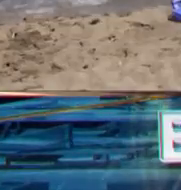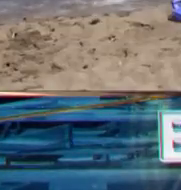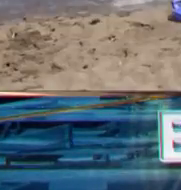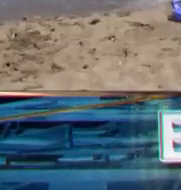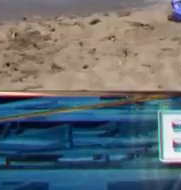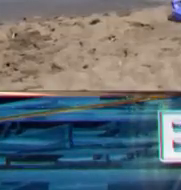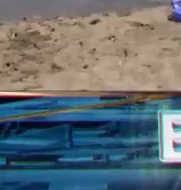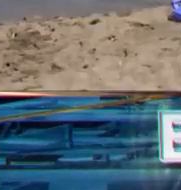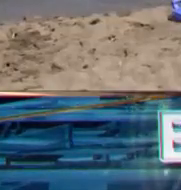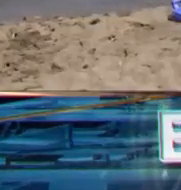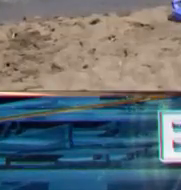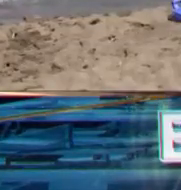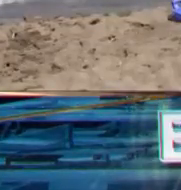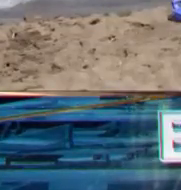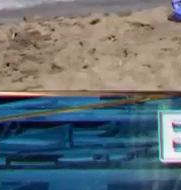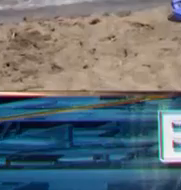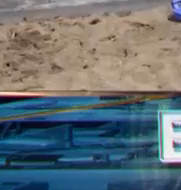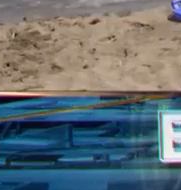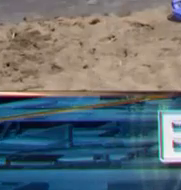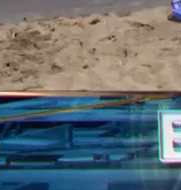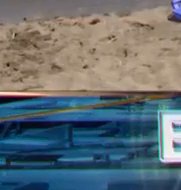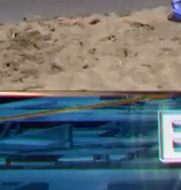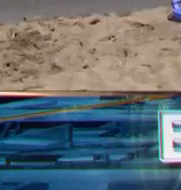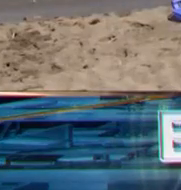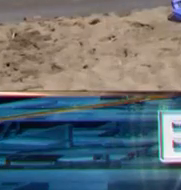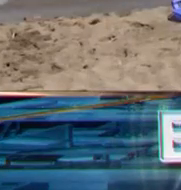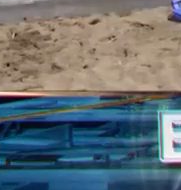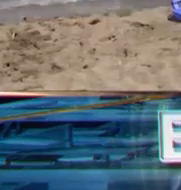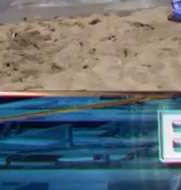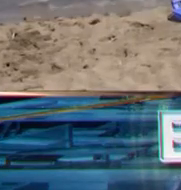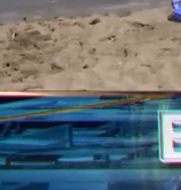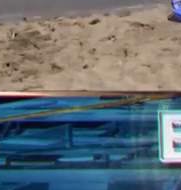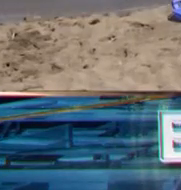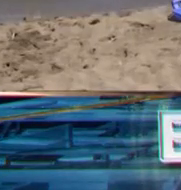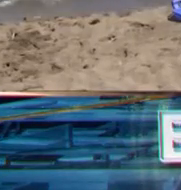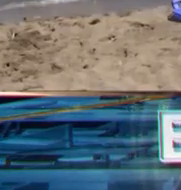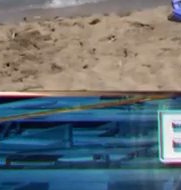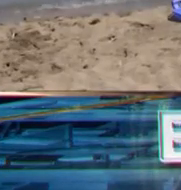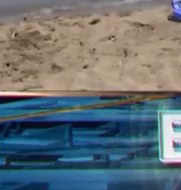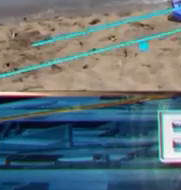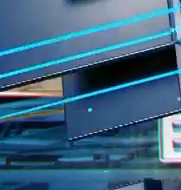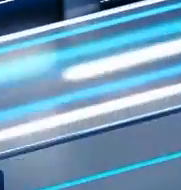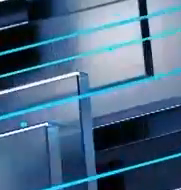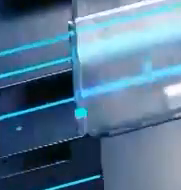Болашаққа деген осындай керемет табиғатымызды қалдыру үшін осы шараны біз өткізудеміз.